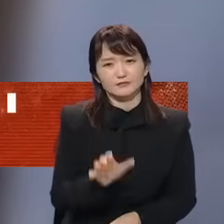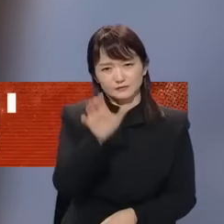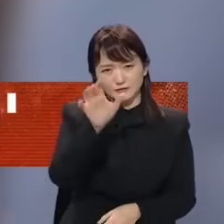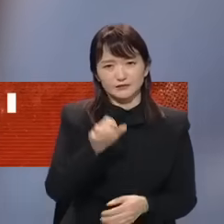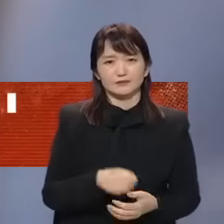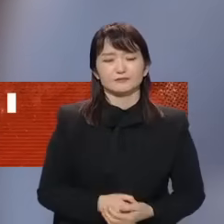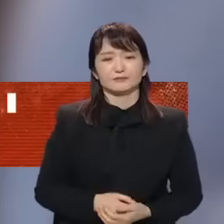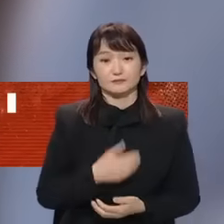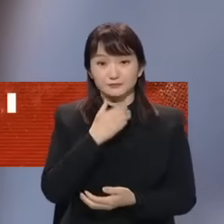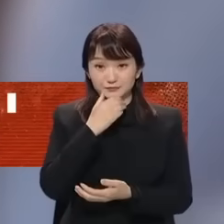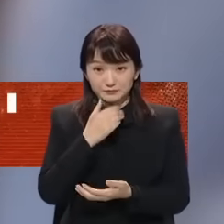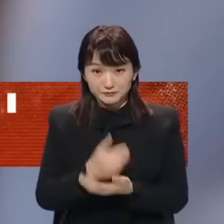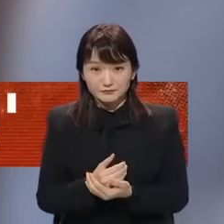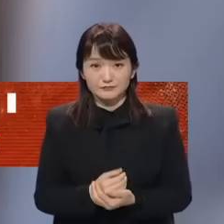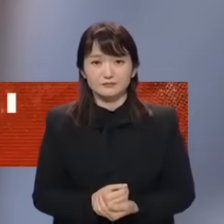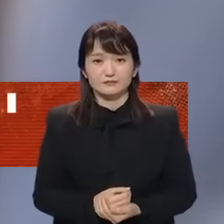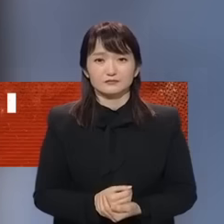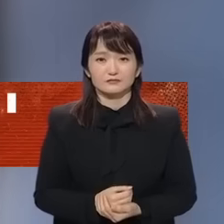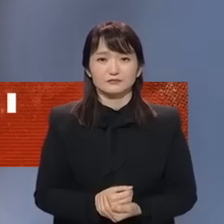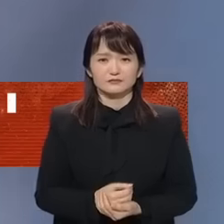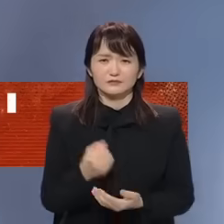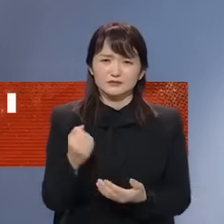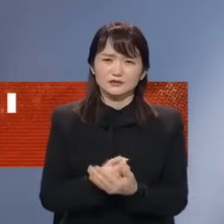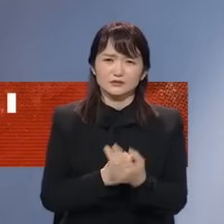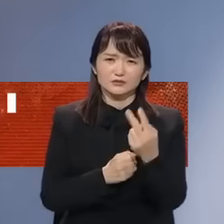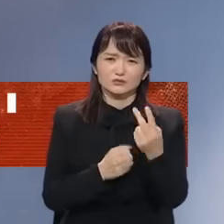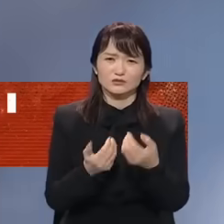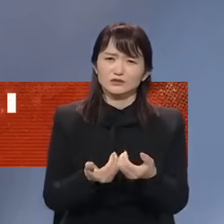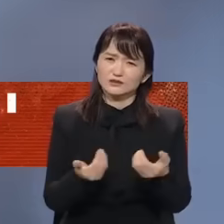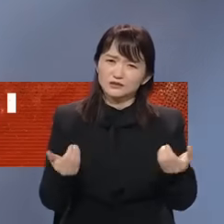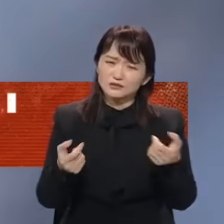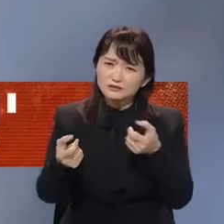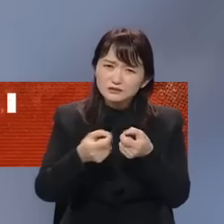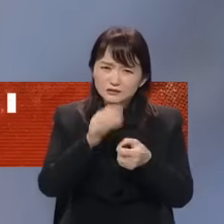감동했습니다. 하지만 안타깝게도 이 둘은 곧 이별을 앞두고 있습니다.